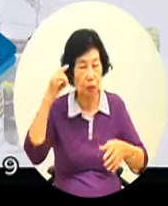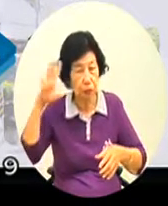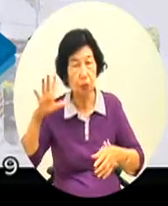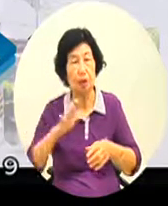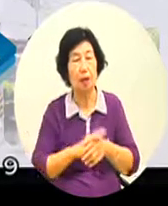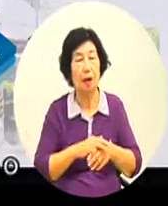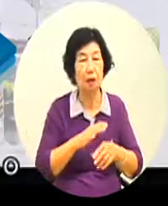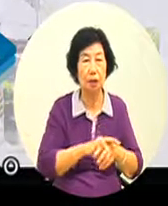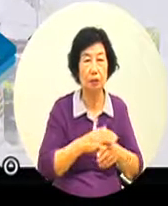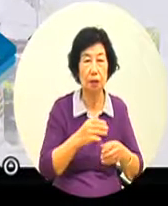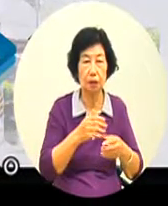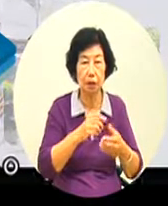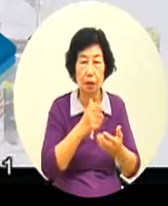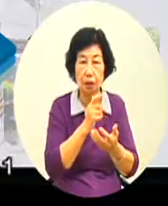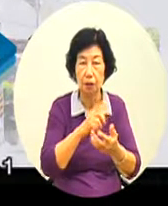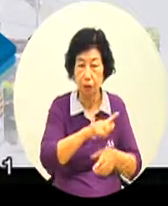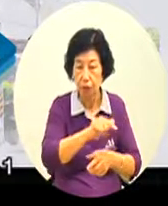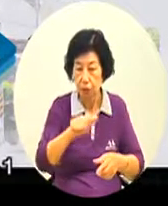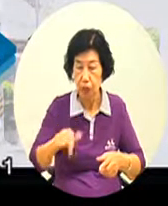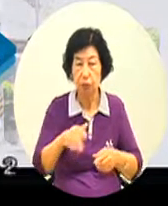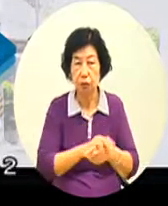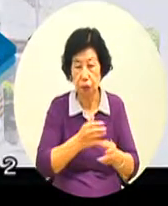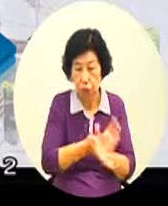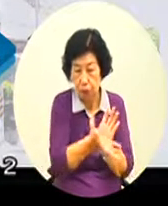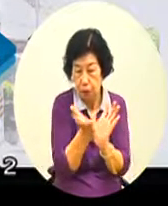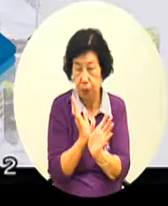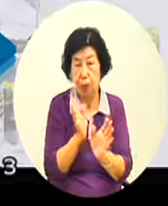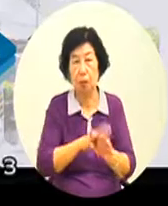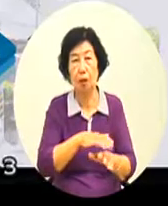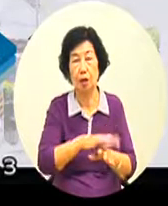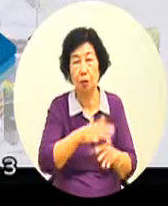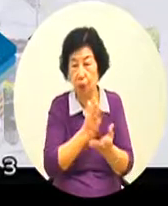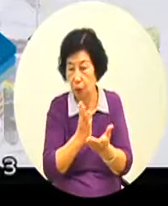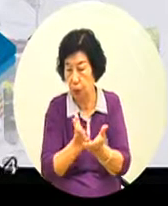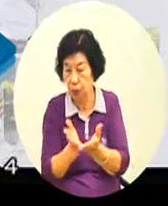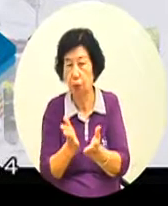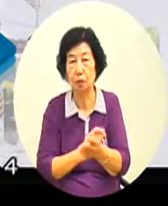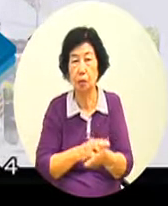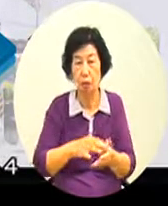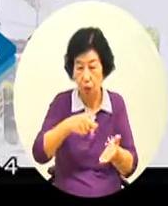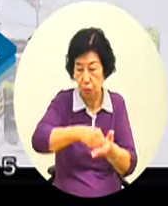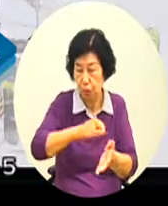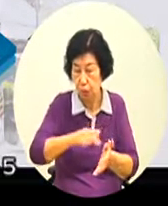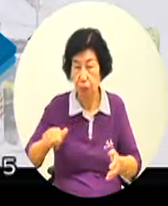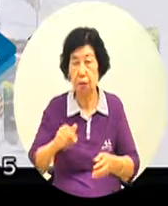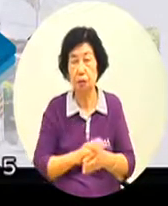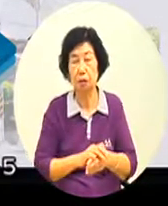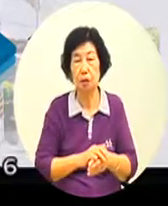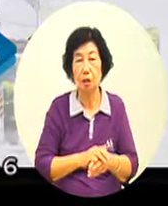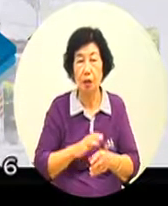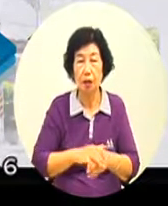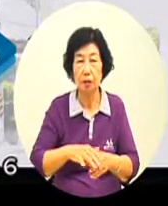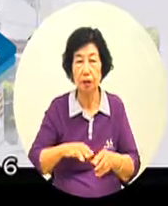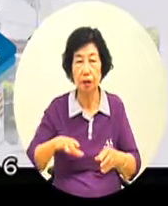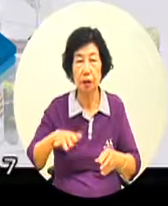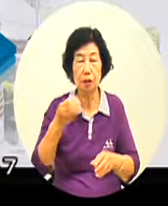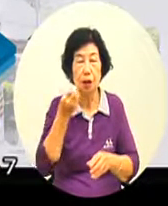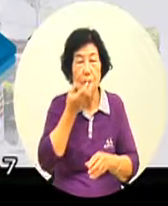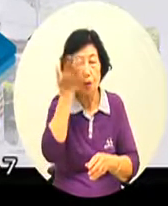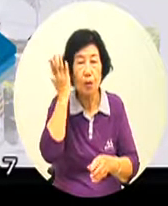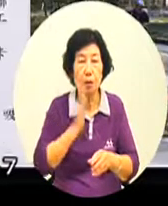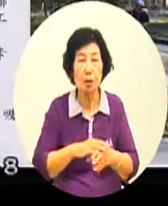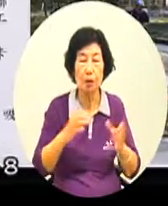览、艺术策展以及部落旅游等等产业。另外也结合观光局推动高雄原味轻